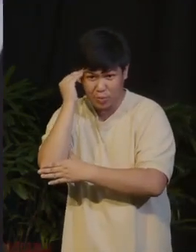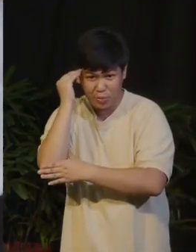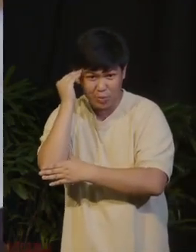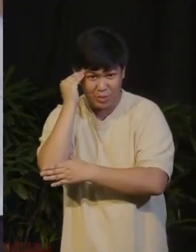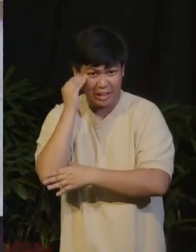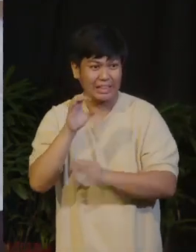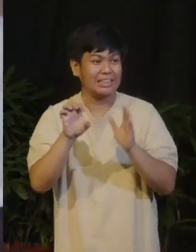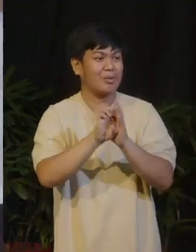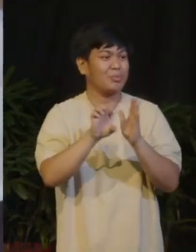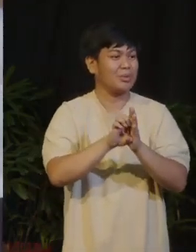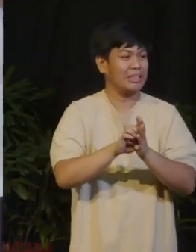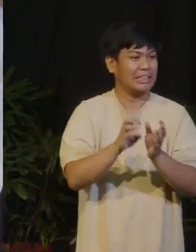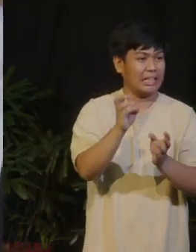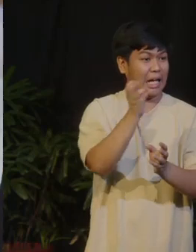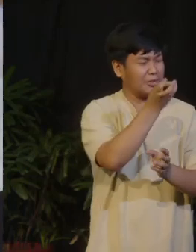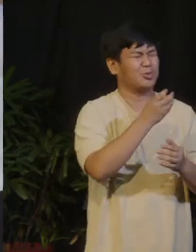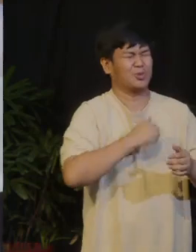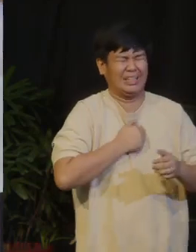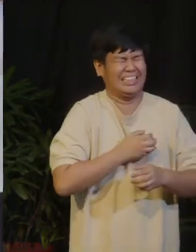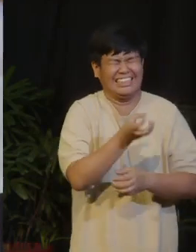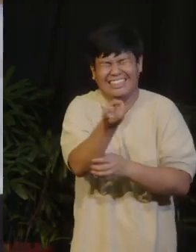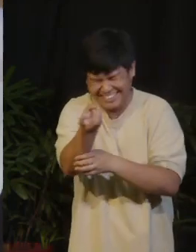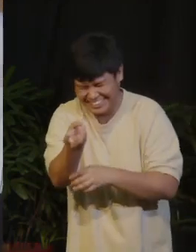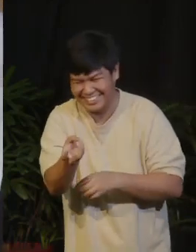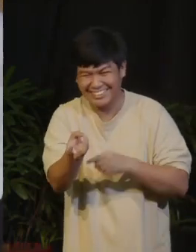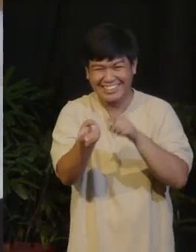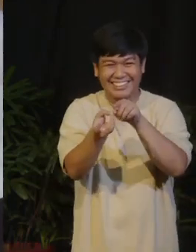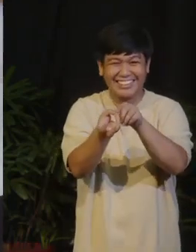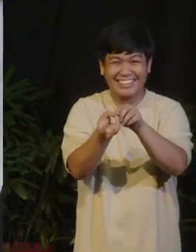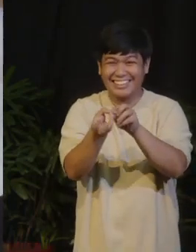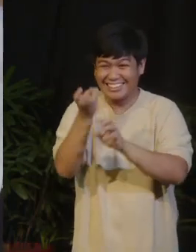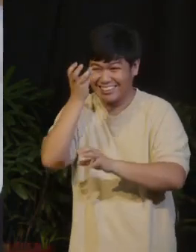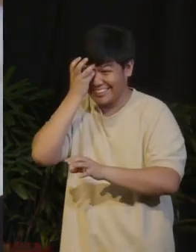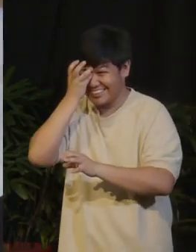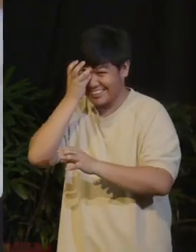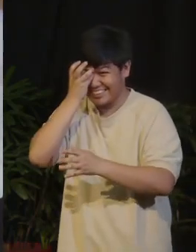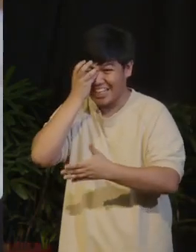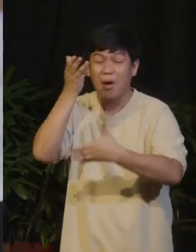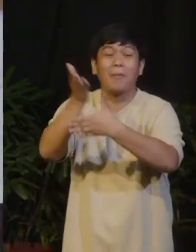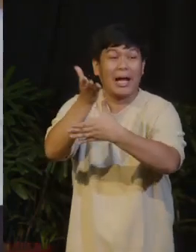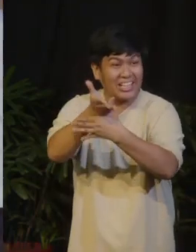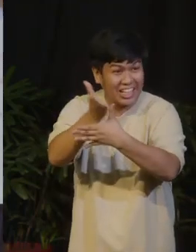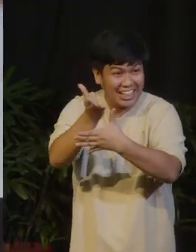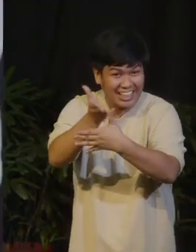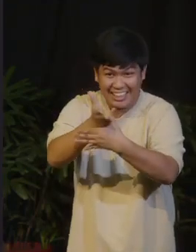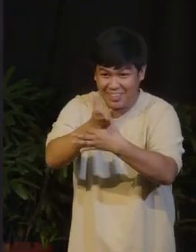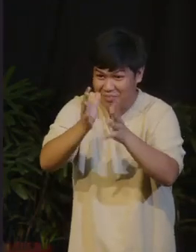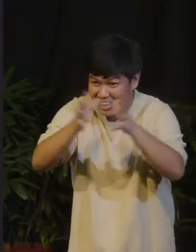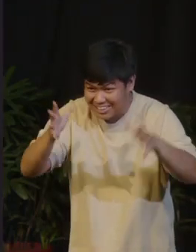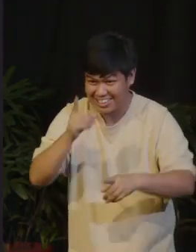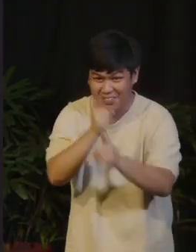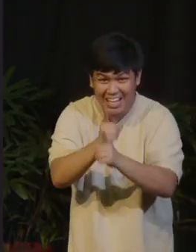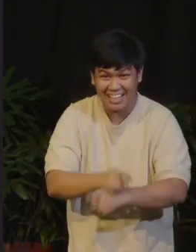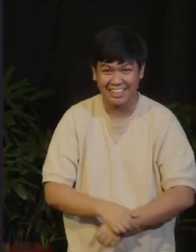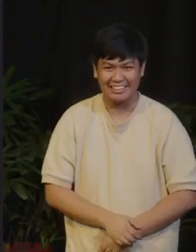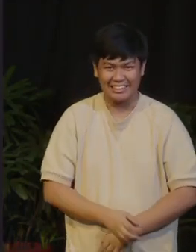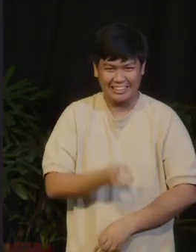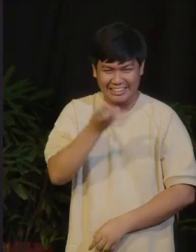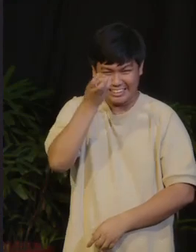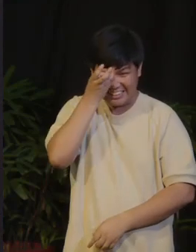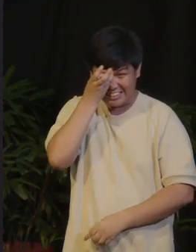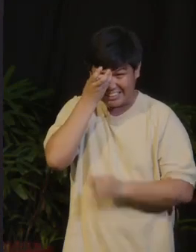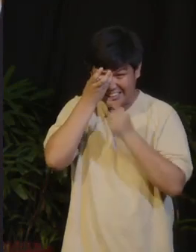kayo sa mata, kahit gano'ng kaliit yun, nakakairita. No? Pag kayo'y napuwing, talagang